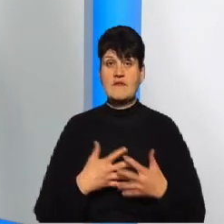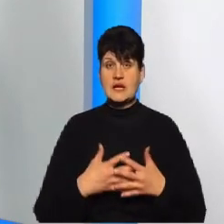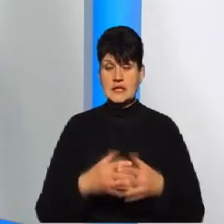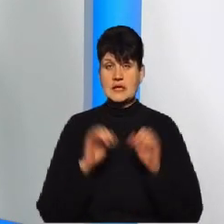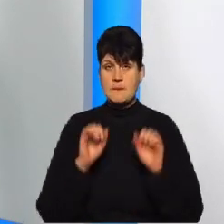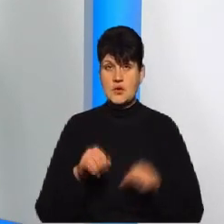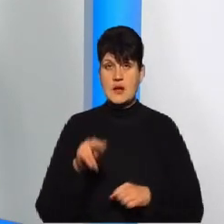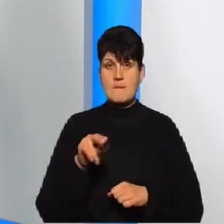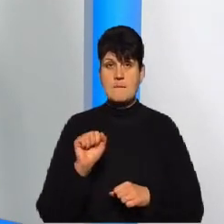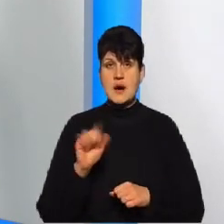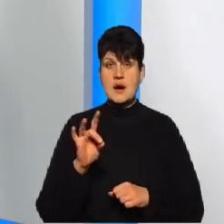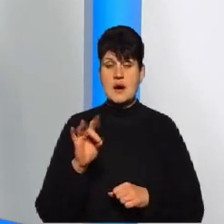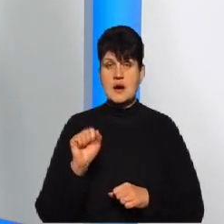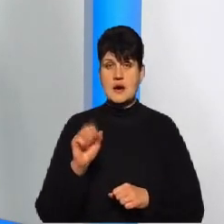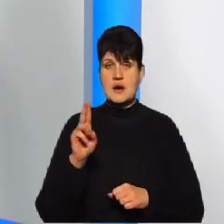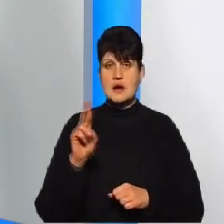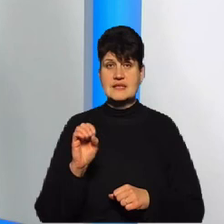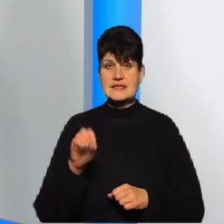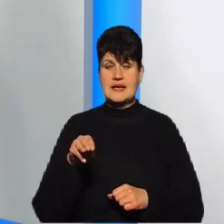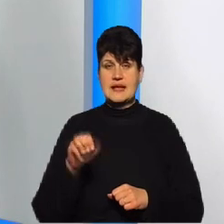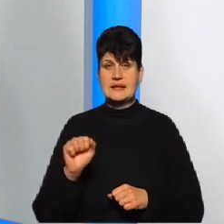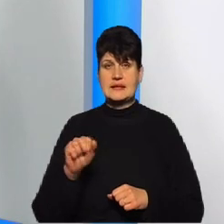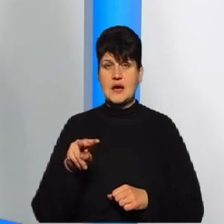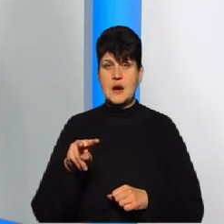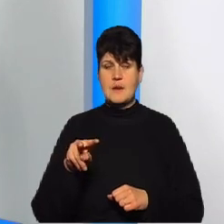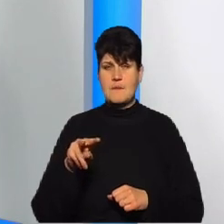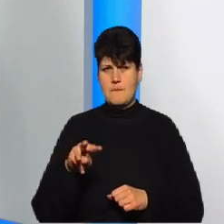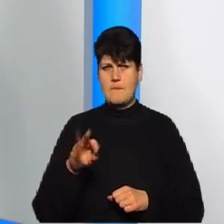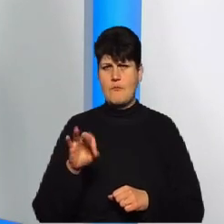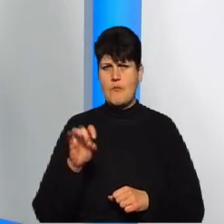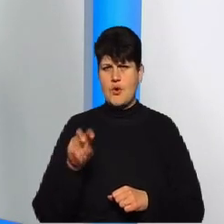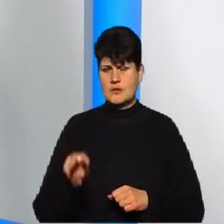не можна застосовувати аспірин, ну і похідні